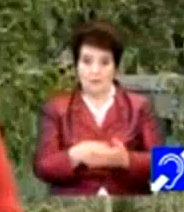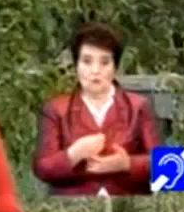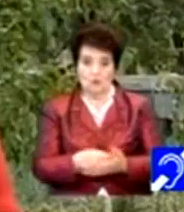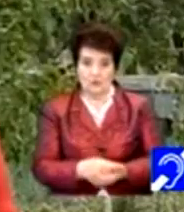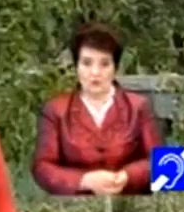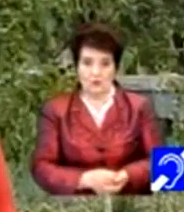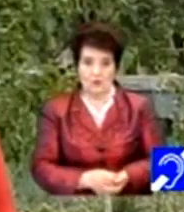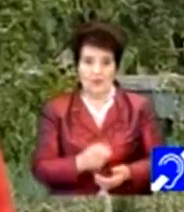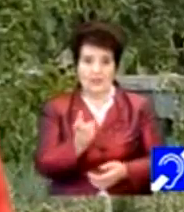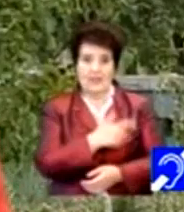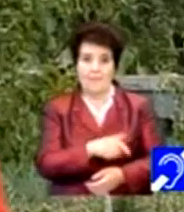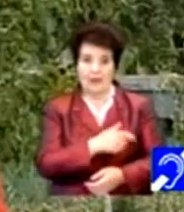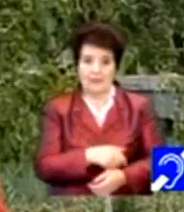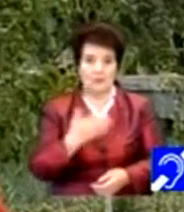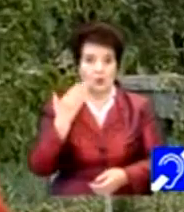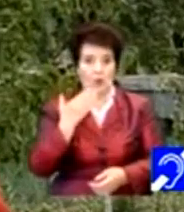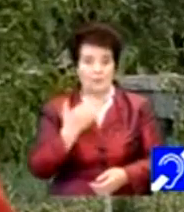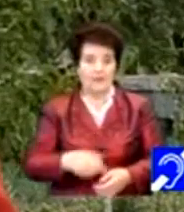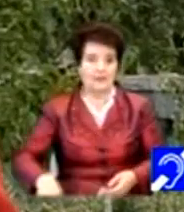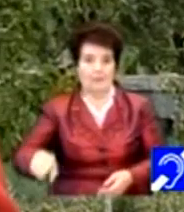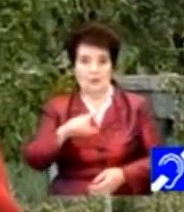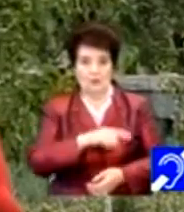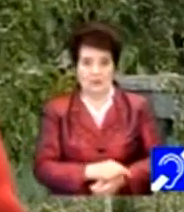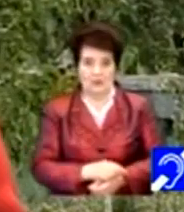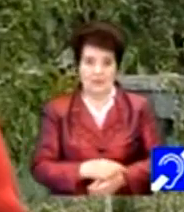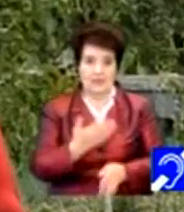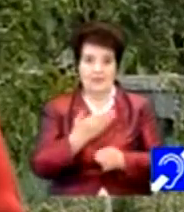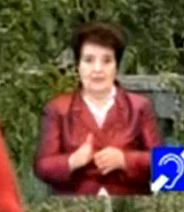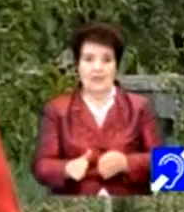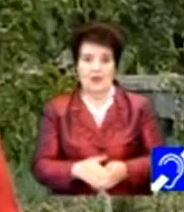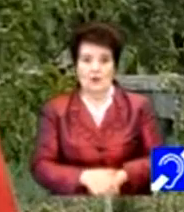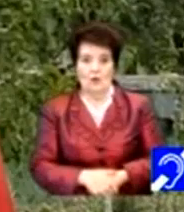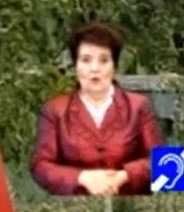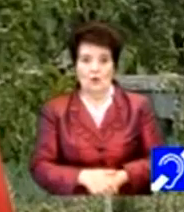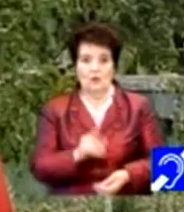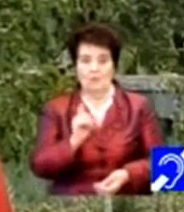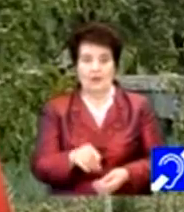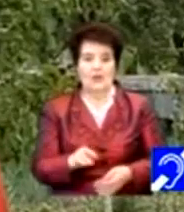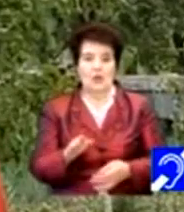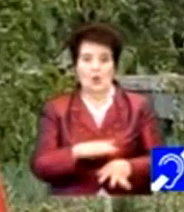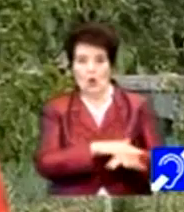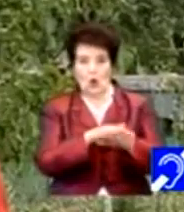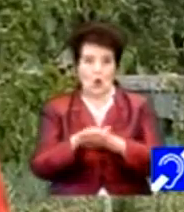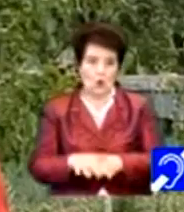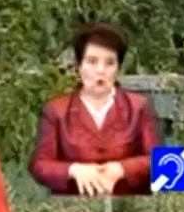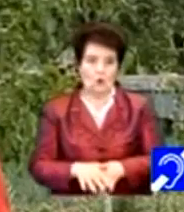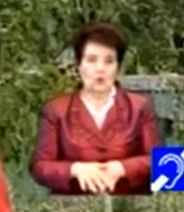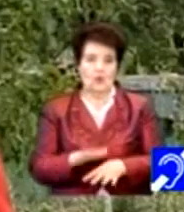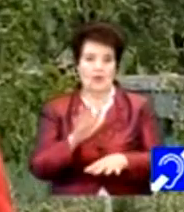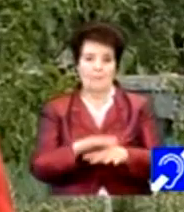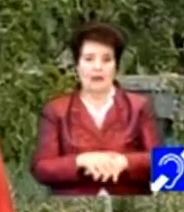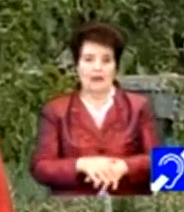bugetului Departamentului pentru Românii de Pretutindeni se alocă prin conturile bancare